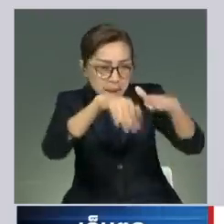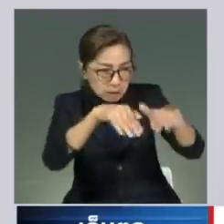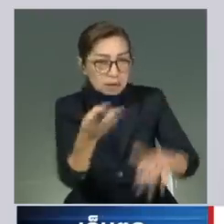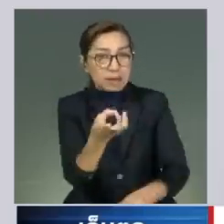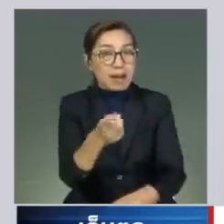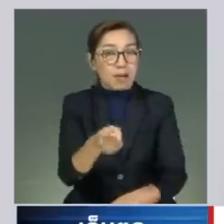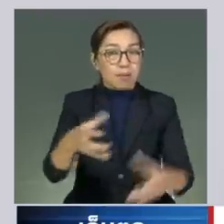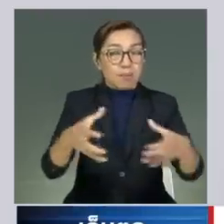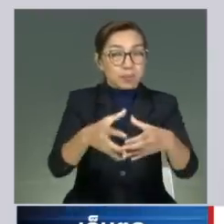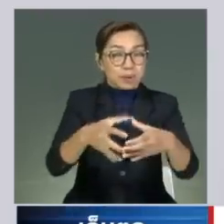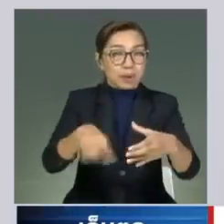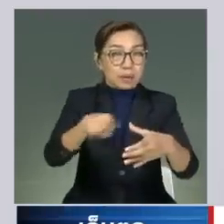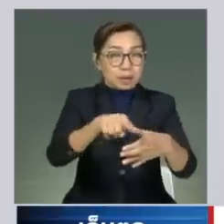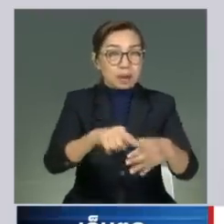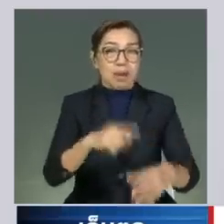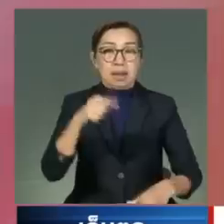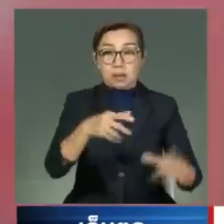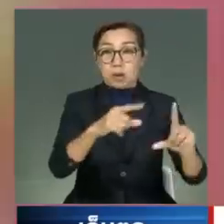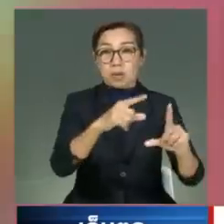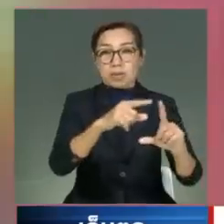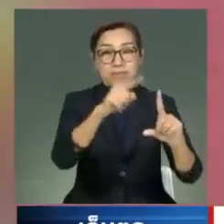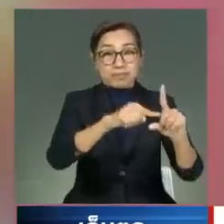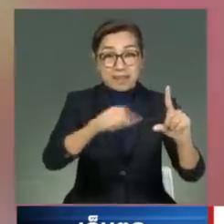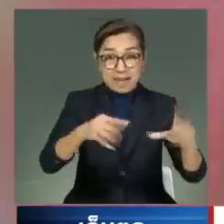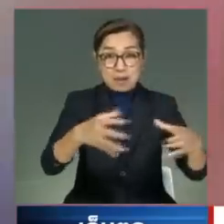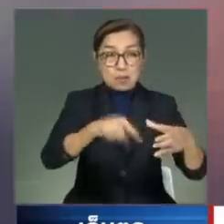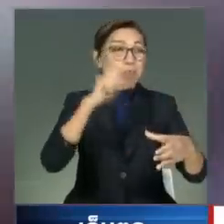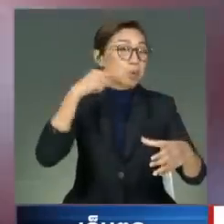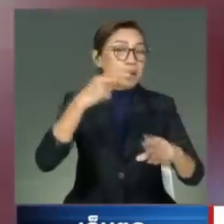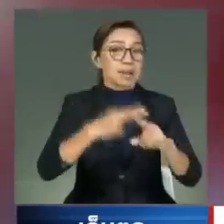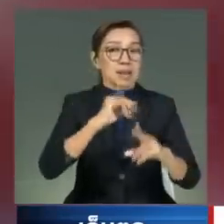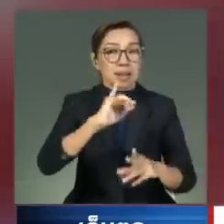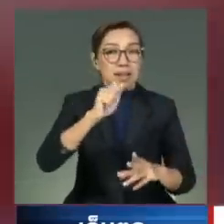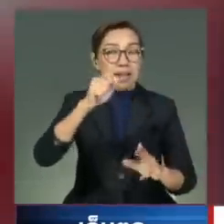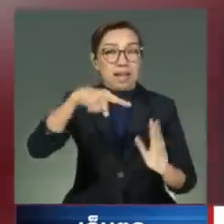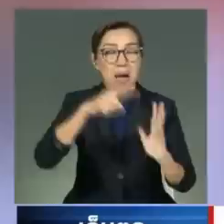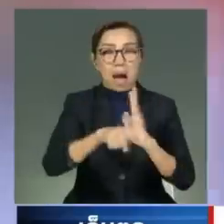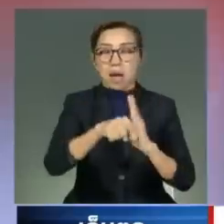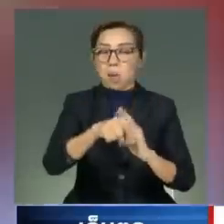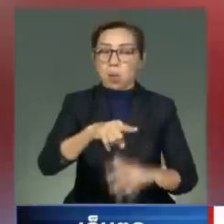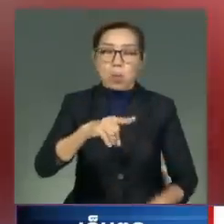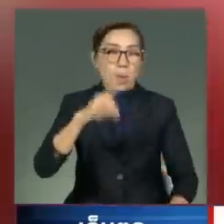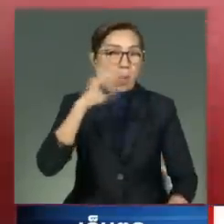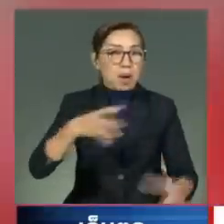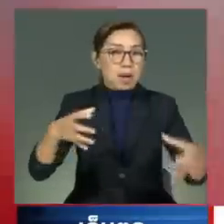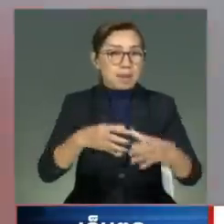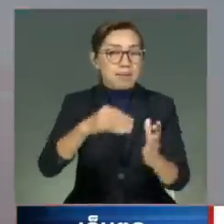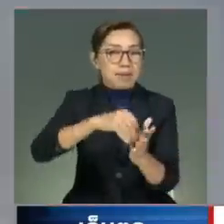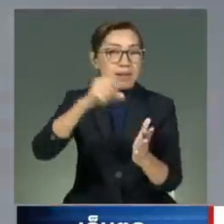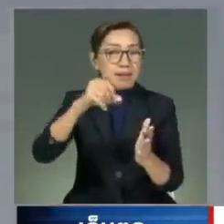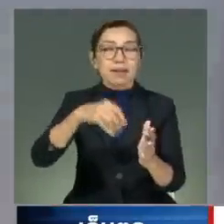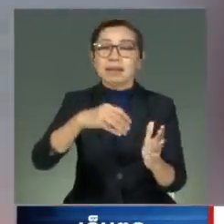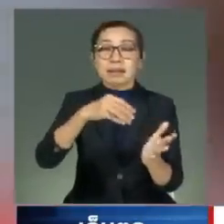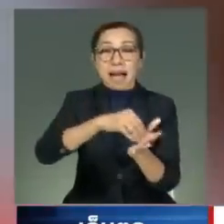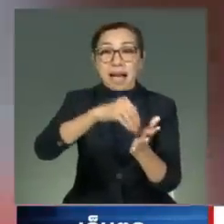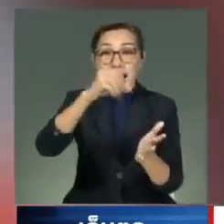ทีนี้ฝั่งของคุณไอซ์รัชนกกันหน่อยนะครับถูกเรียกขานกันว่าสาวแสบประจำห้องการเมืองและแอปพลิเคชั่นคลับเฮ้าส์